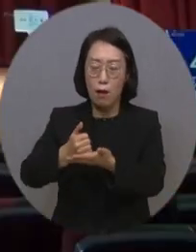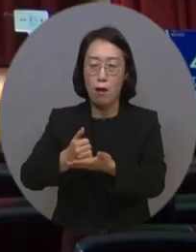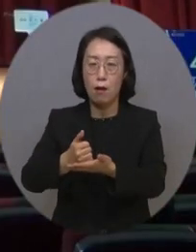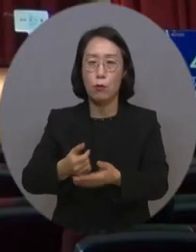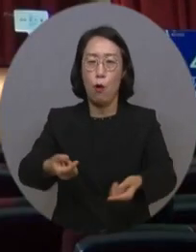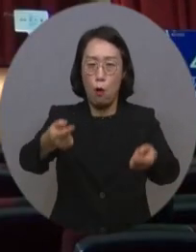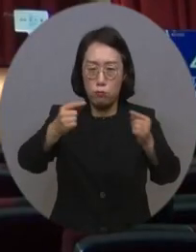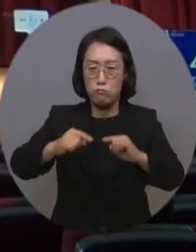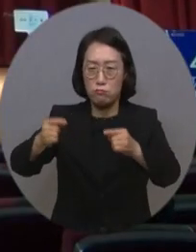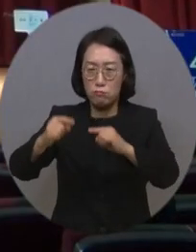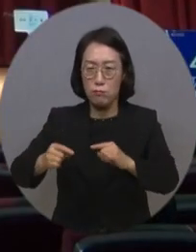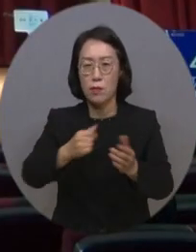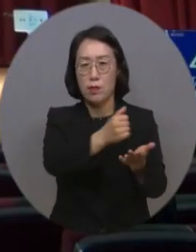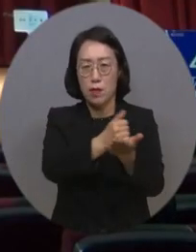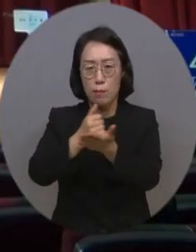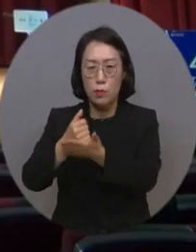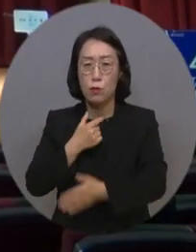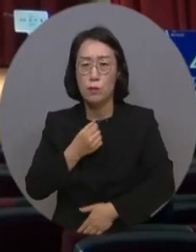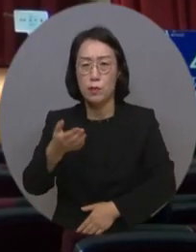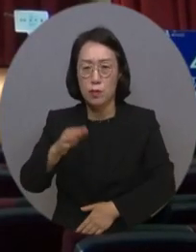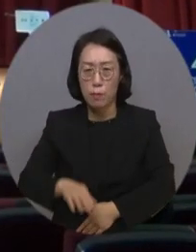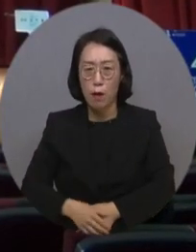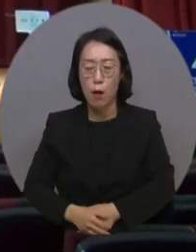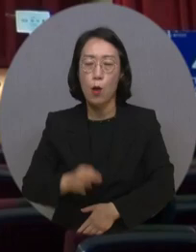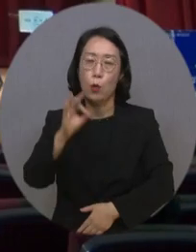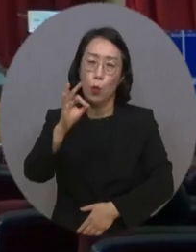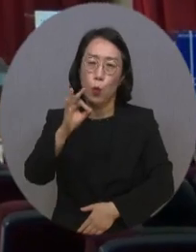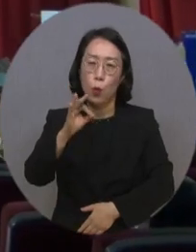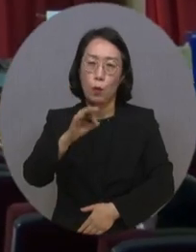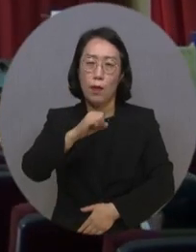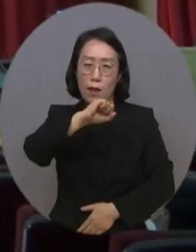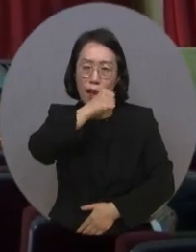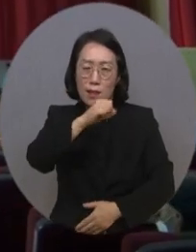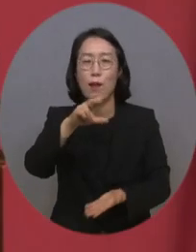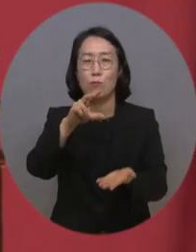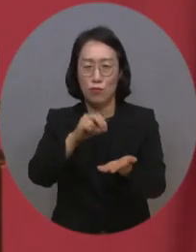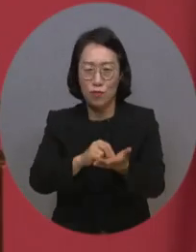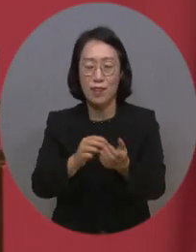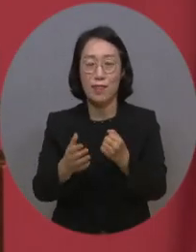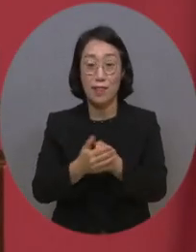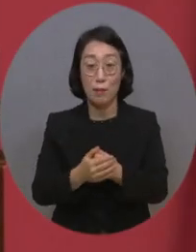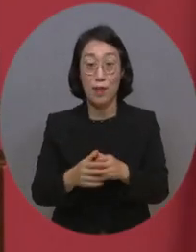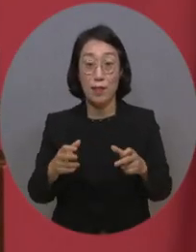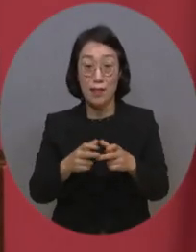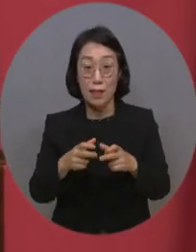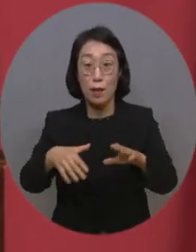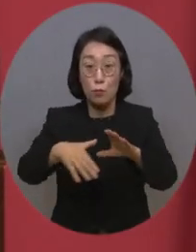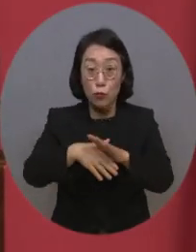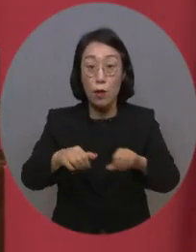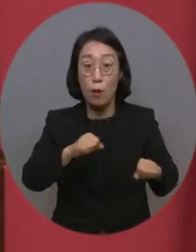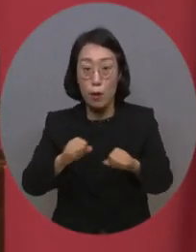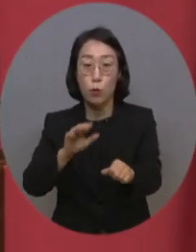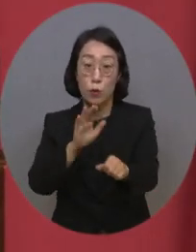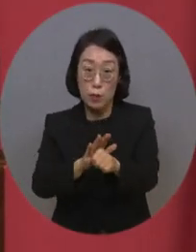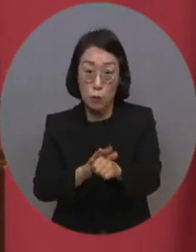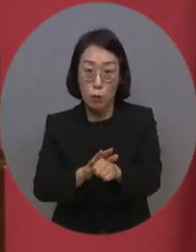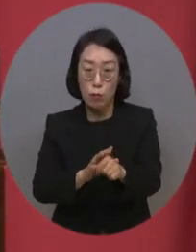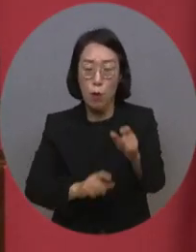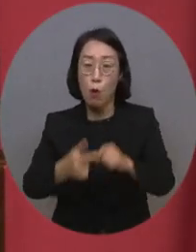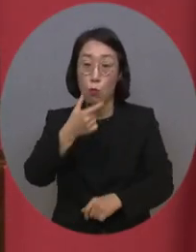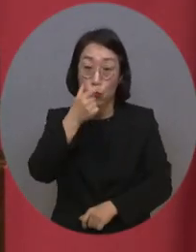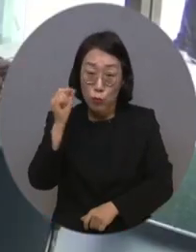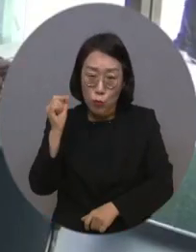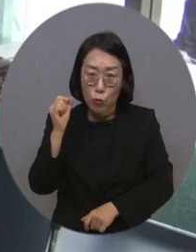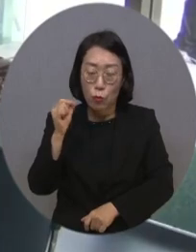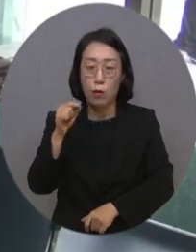행사에 참석시키고 싶지만 짜여진 예산으로는 한계가 있다며 장애인 문화활동과 지원에 대해 부족한